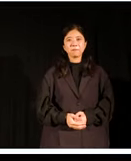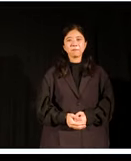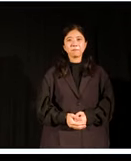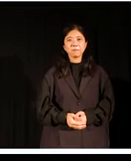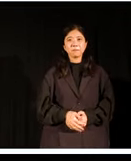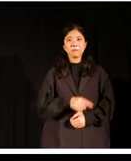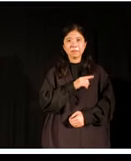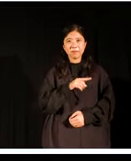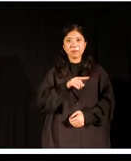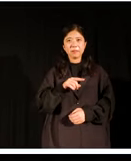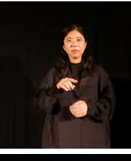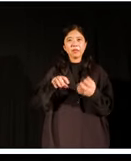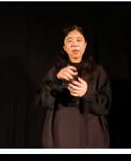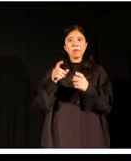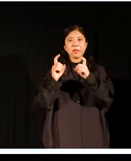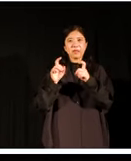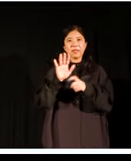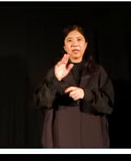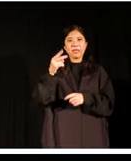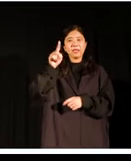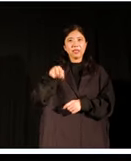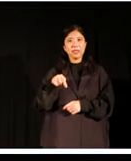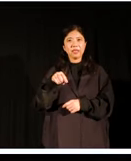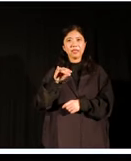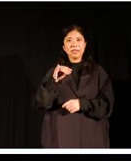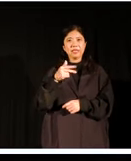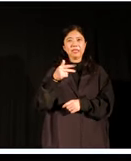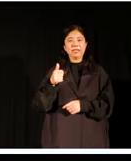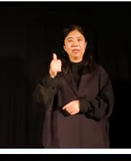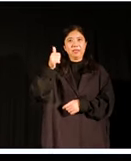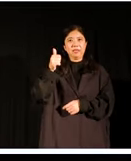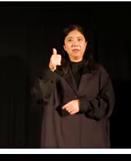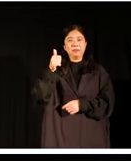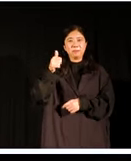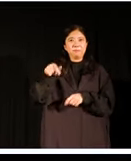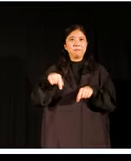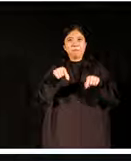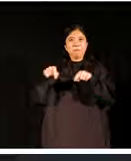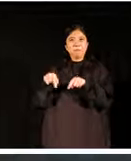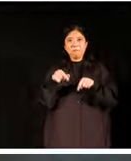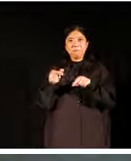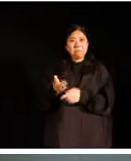にたきデに沖縄県知事のビデオメッセージをご覧